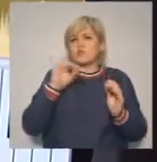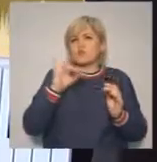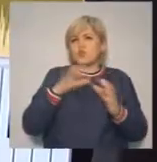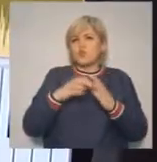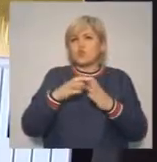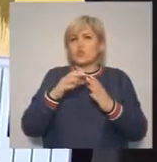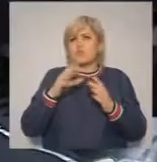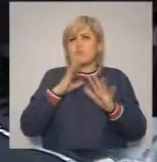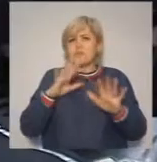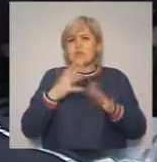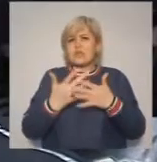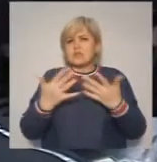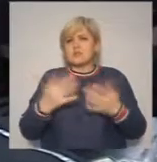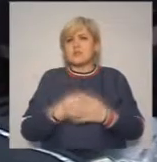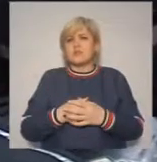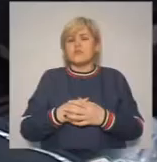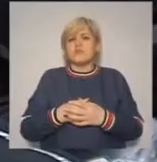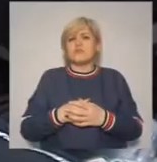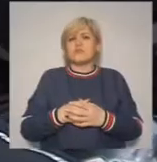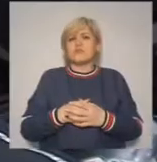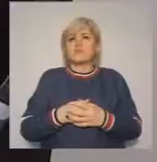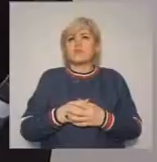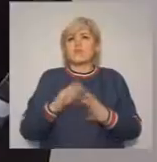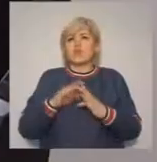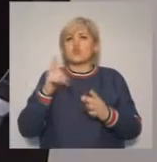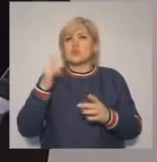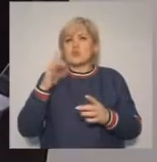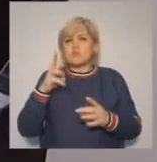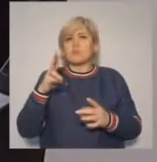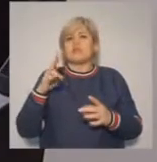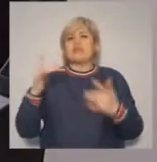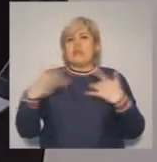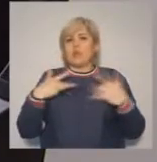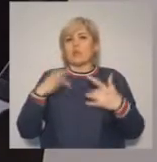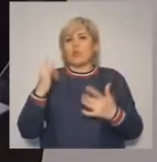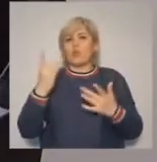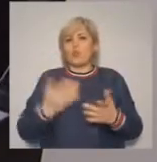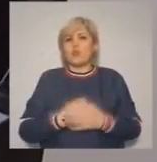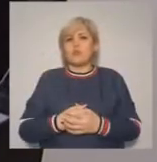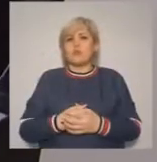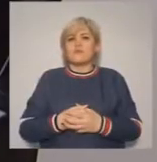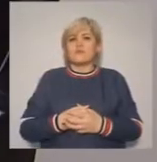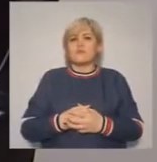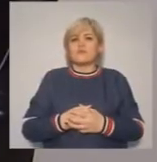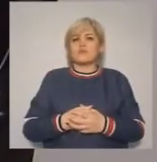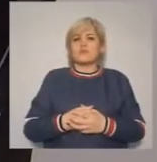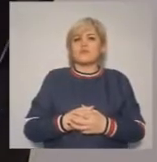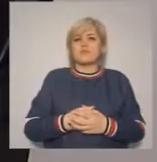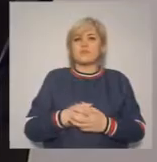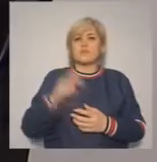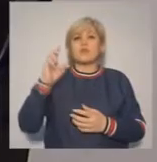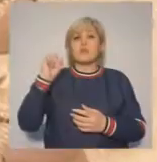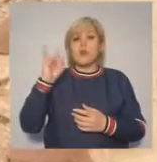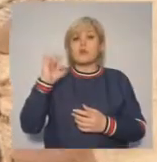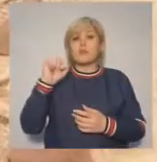историю труппы. Особая гордость автора и композитора – песня «Увидеть Югру, влюбиться в Россию», а также гимн театра